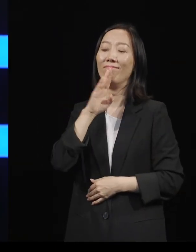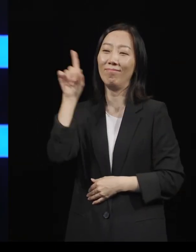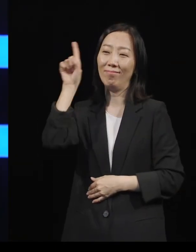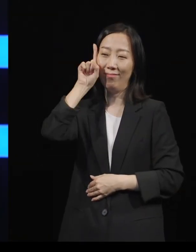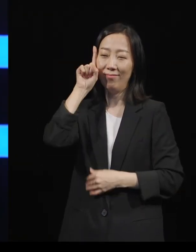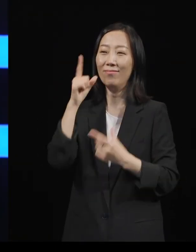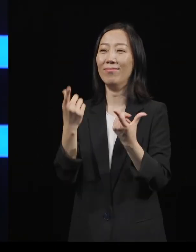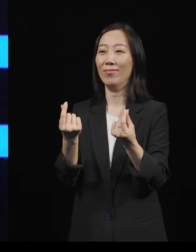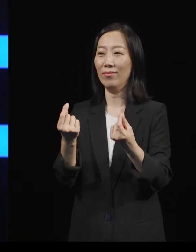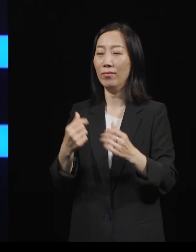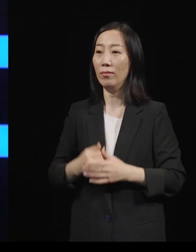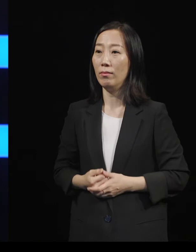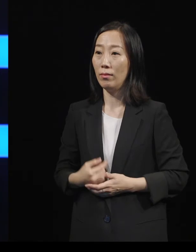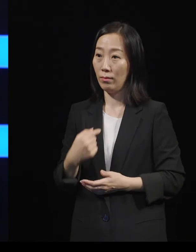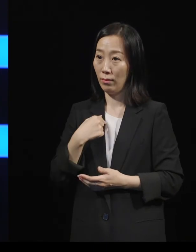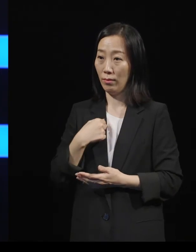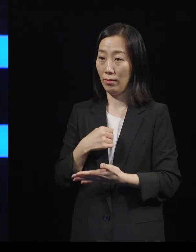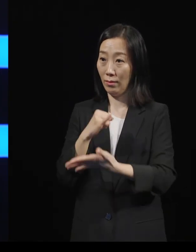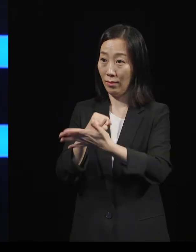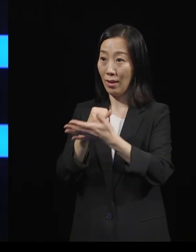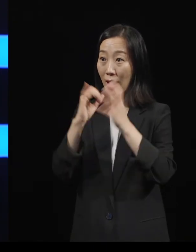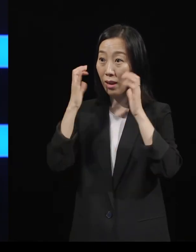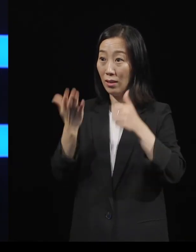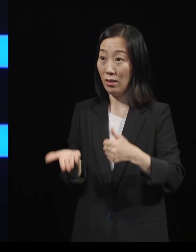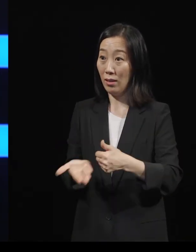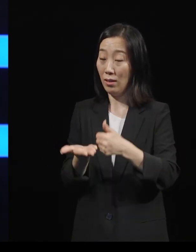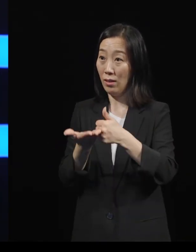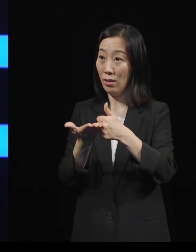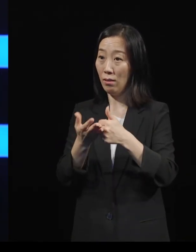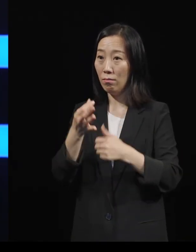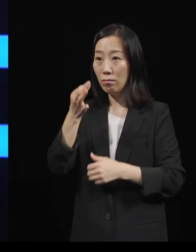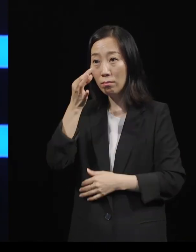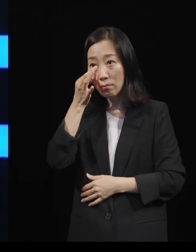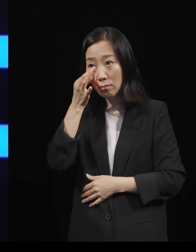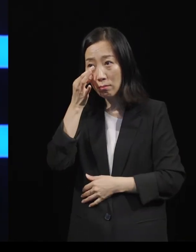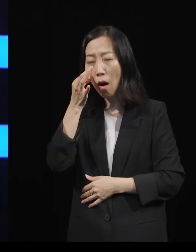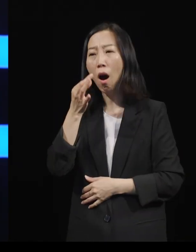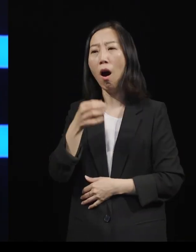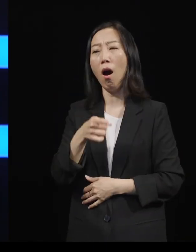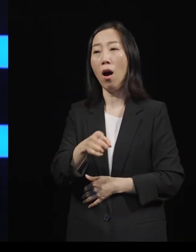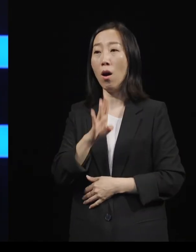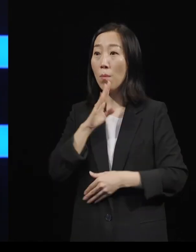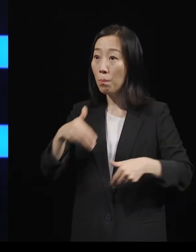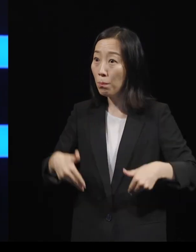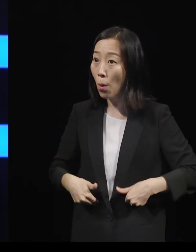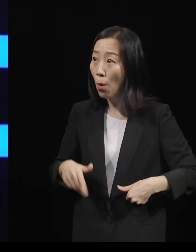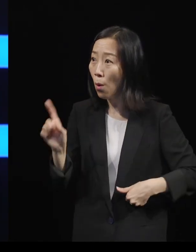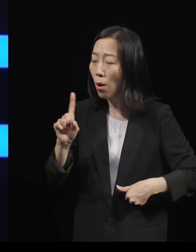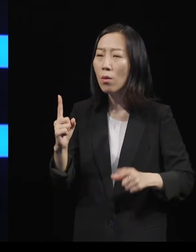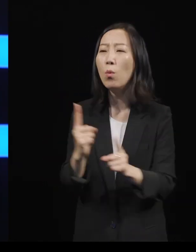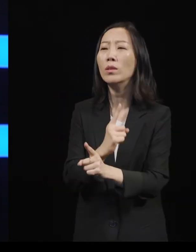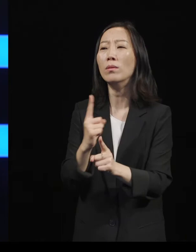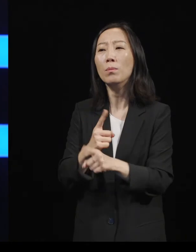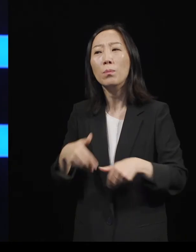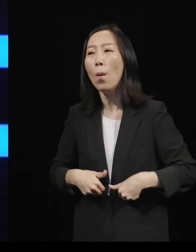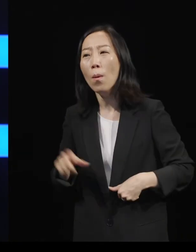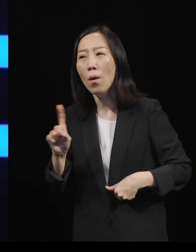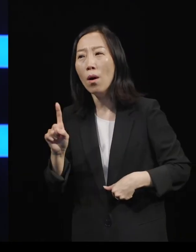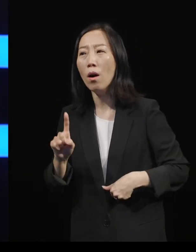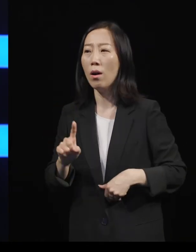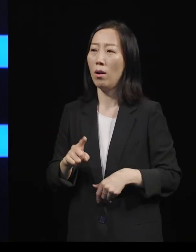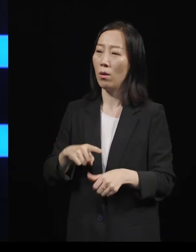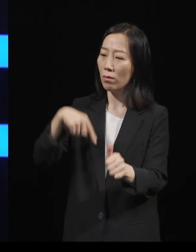같습니다. 저는 장애 아이를 키우고 있다 보니까요. 아이에게 필요한 치료가 무엇일지, 아이에게 필요한